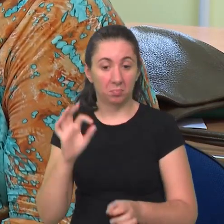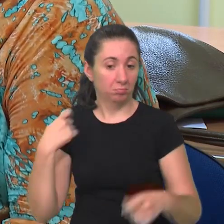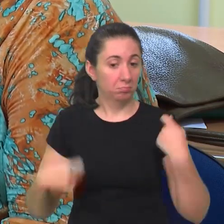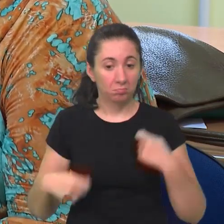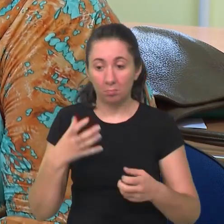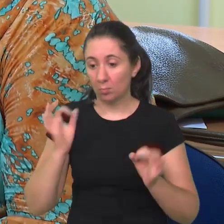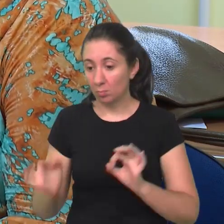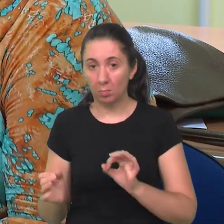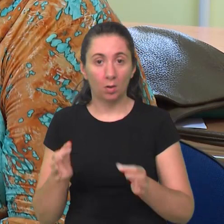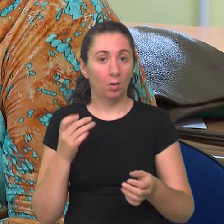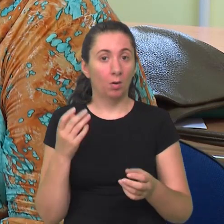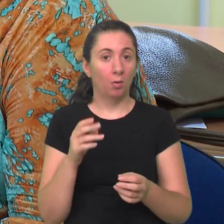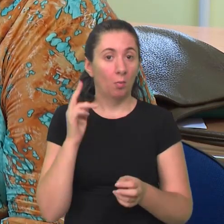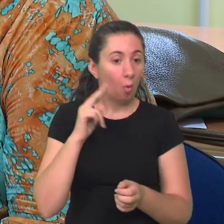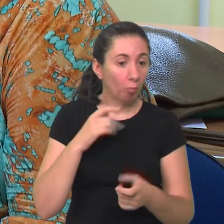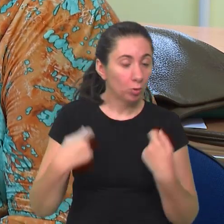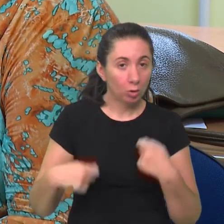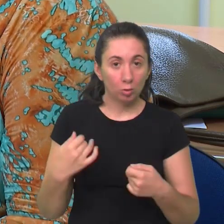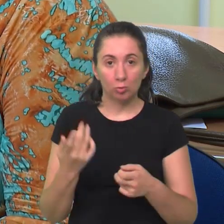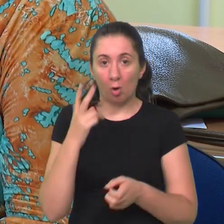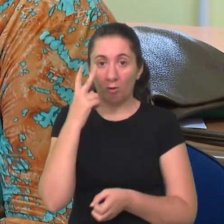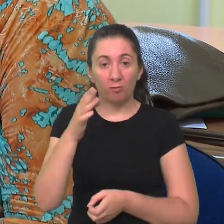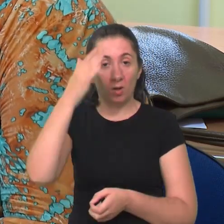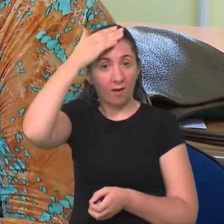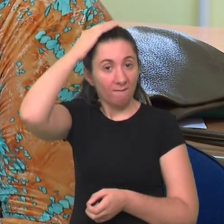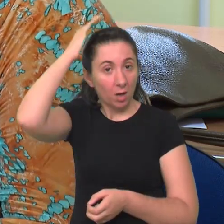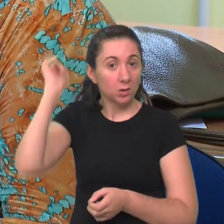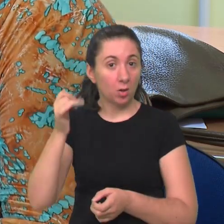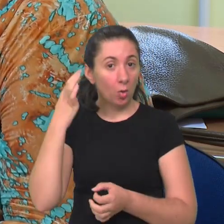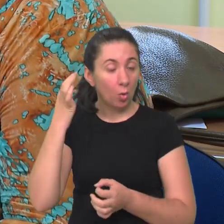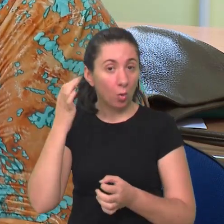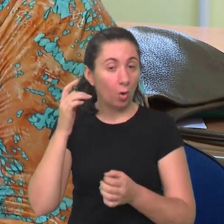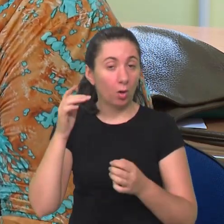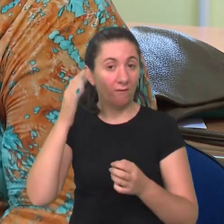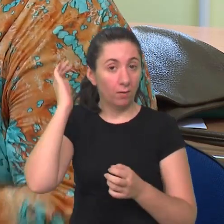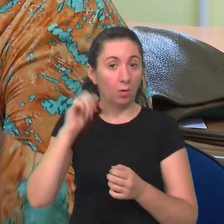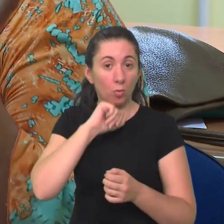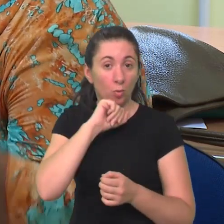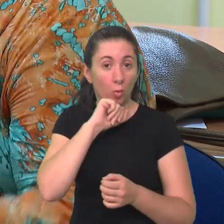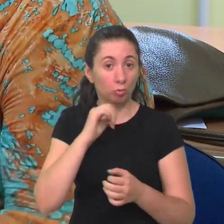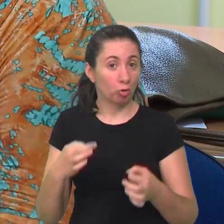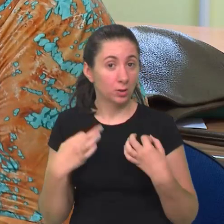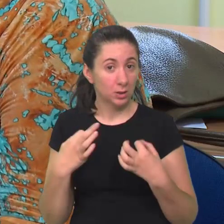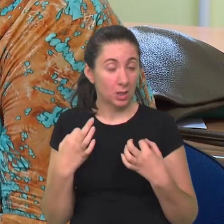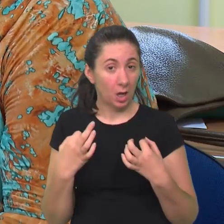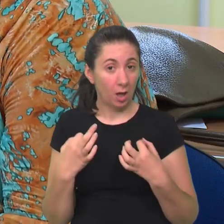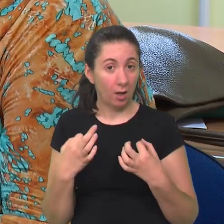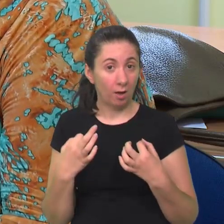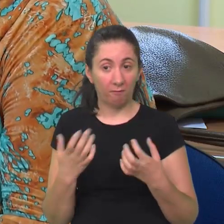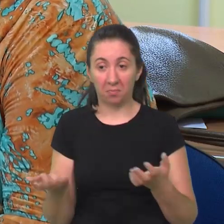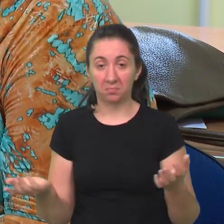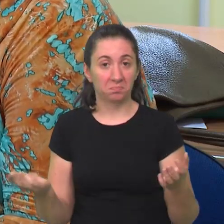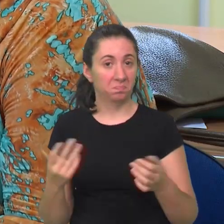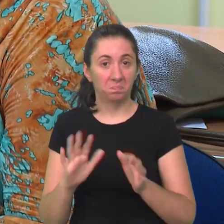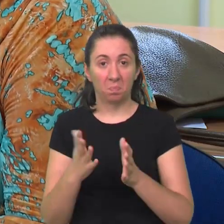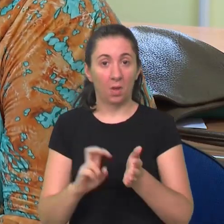dotjeranim, nedotjeranim situacijama, ovako, onako. Ako je vlasište zdravo, kosa, odnosno koža glave